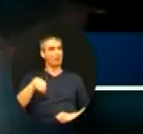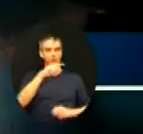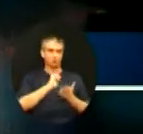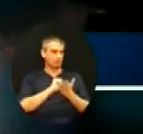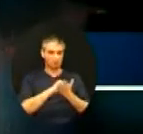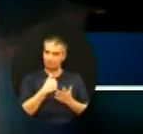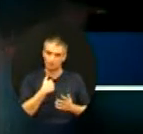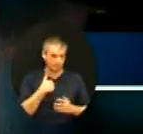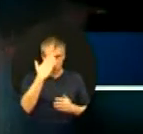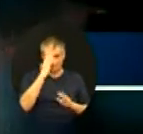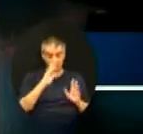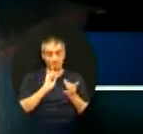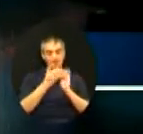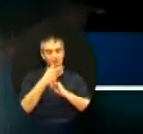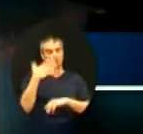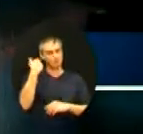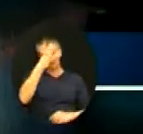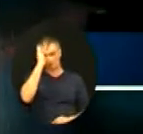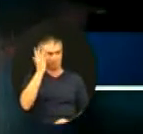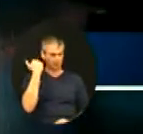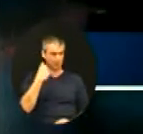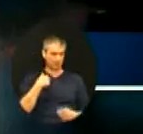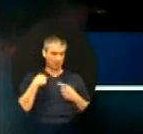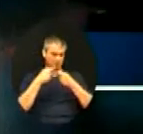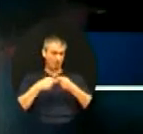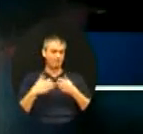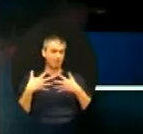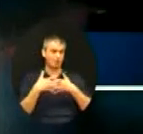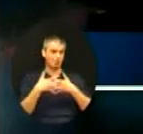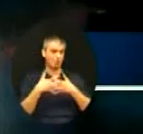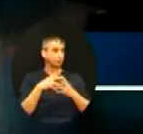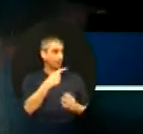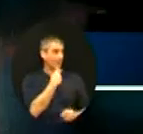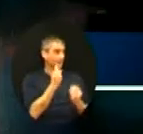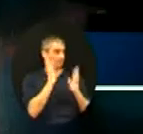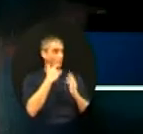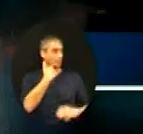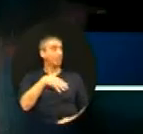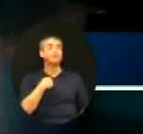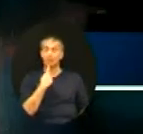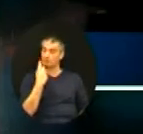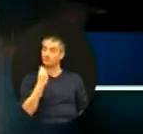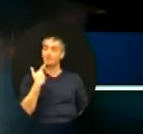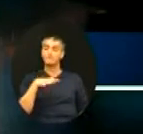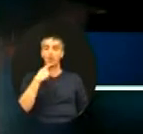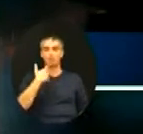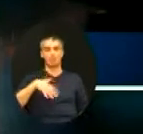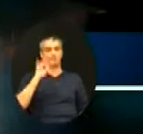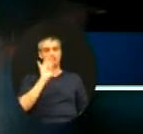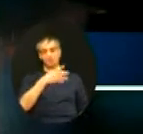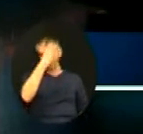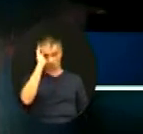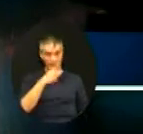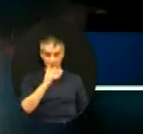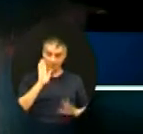תראה, אני לא בקיאה, בניגוד לפרשת אולמרט, שאגב אז הייתי חברה בקואליציה ואולמרט... אז אמרת דברים מאוד חריפים. אמרתי דברים מאוד מאוד חריפים נגד